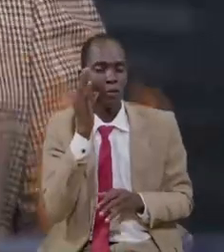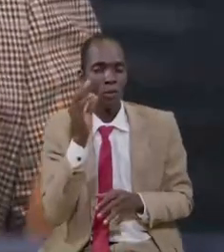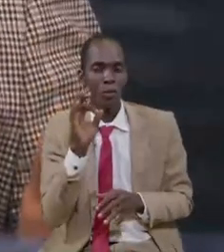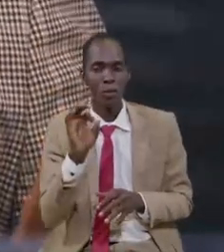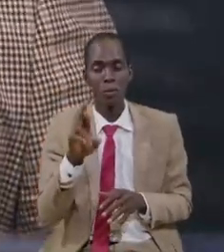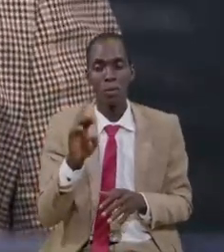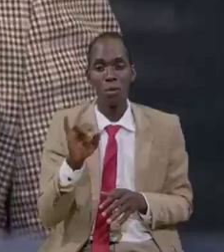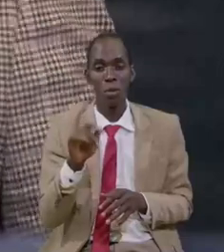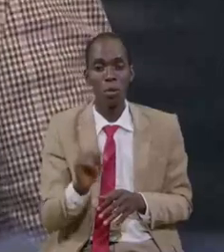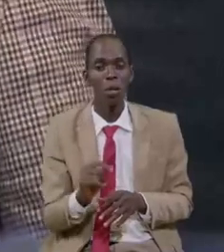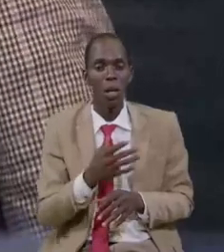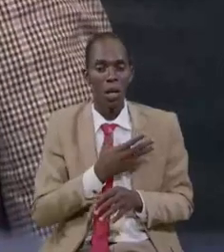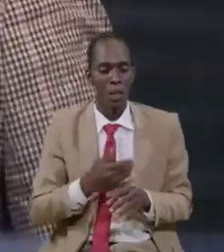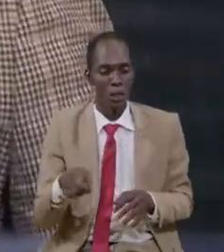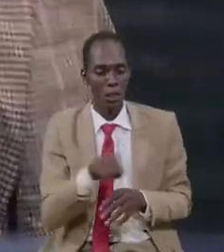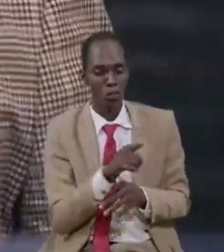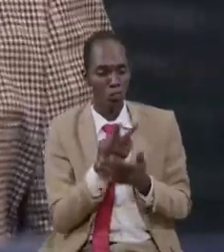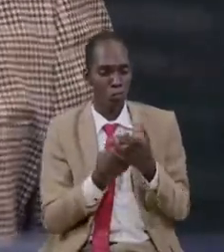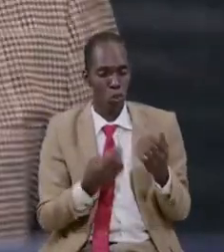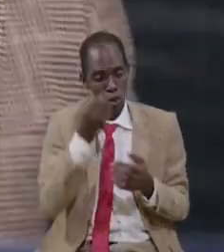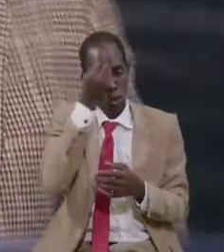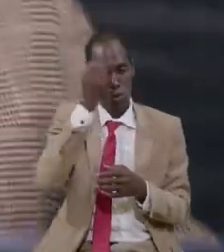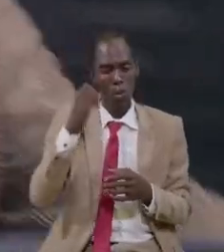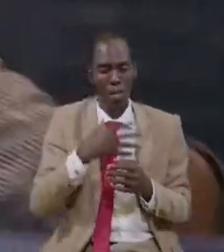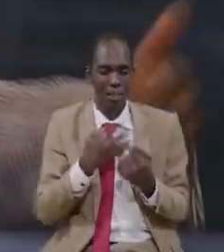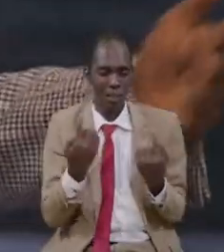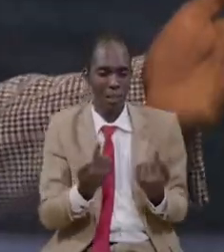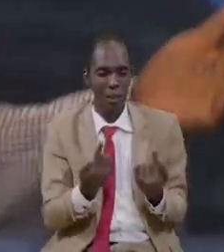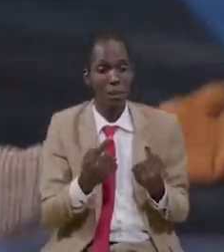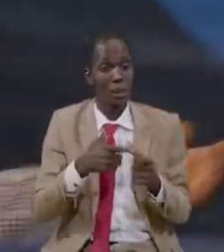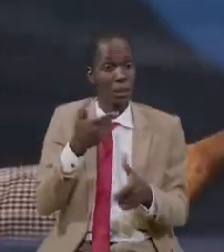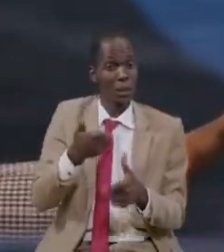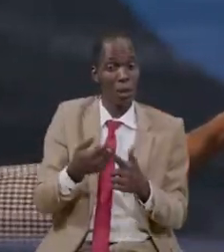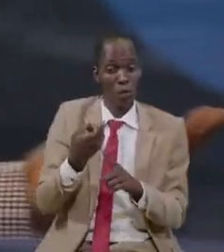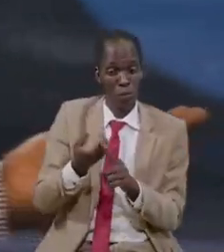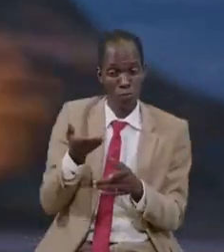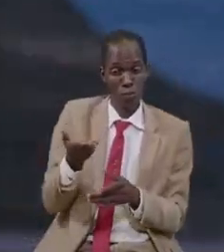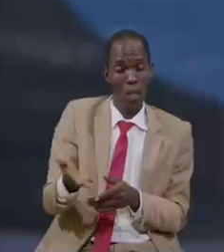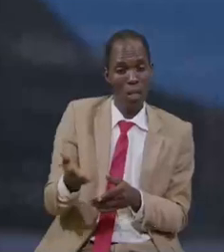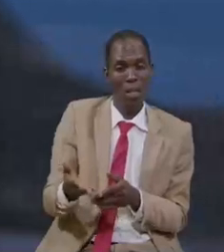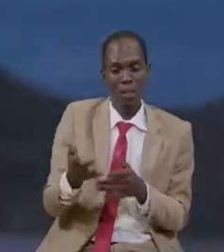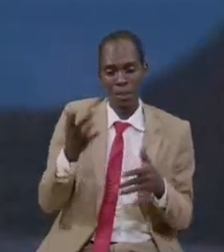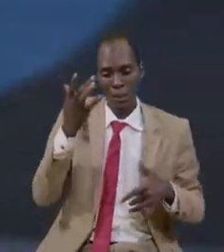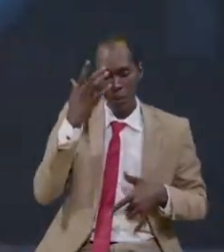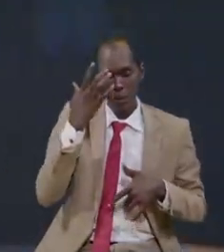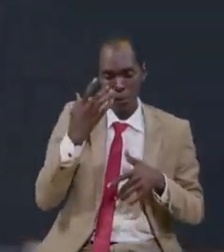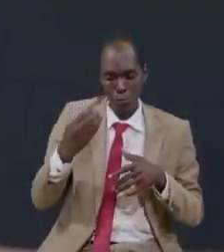désobéi et ils ont péché que la maladie est venue dans le monde. Et le